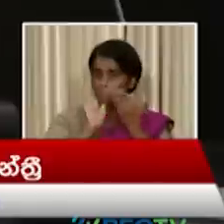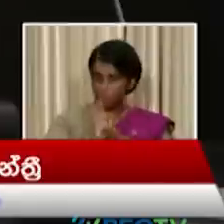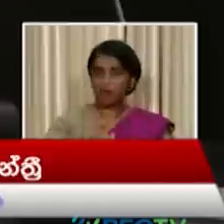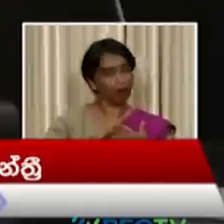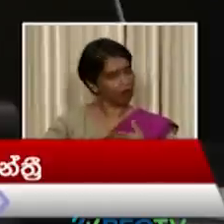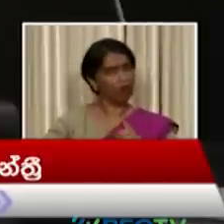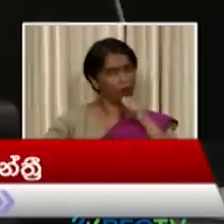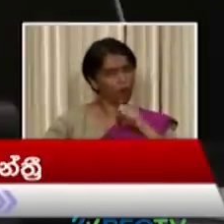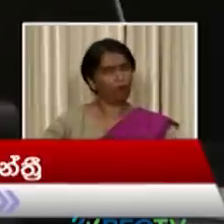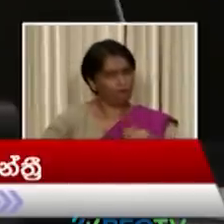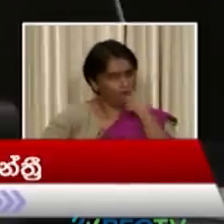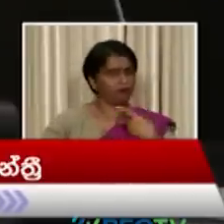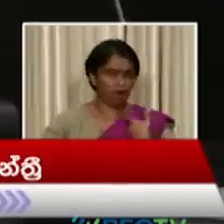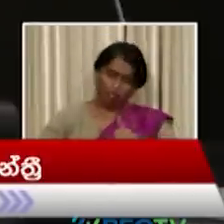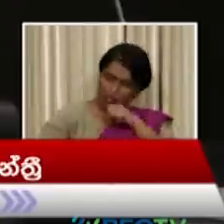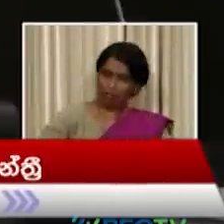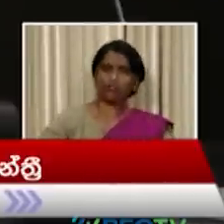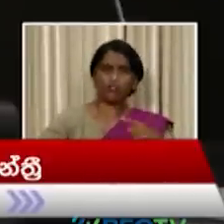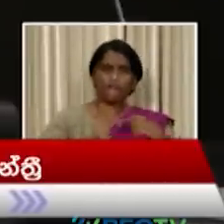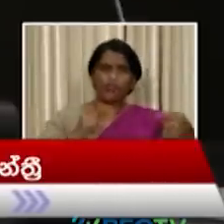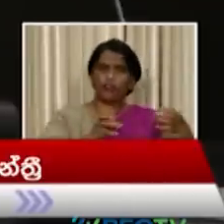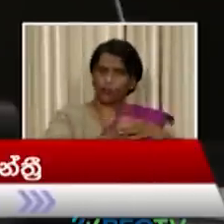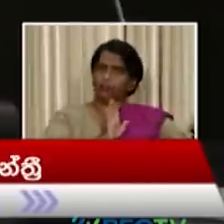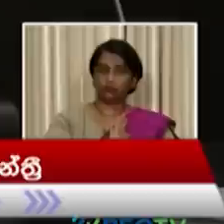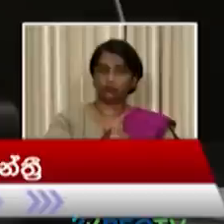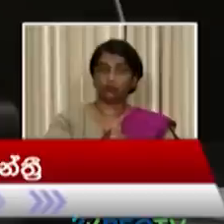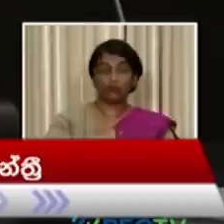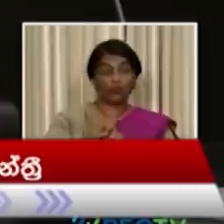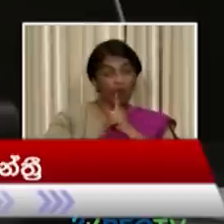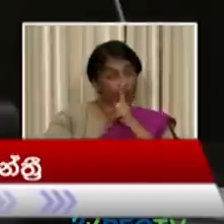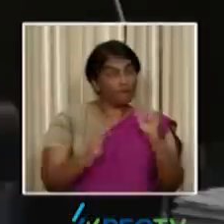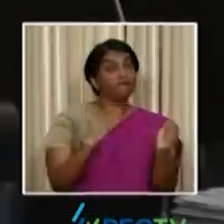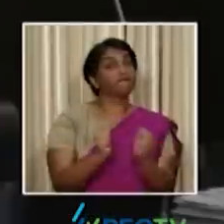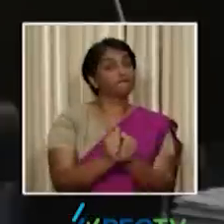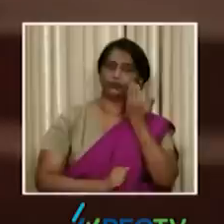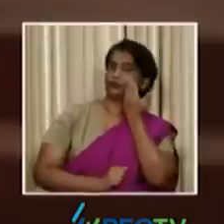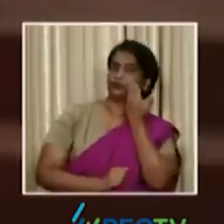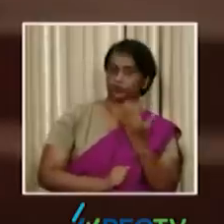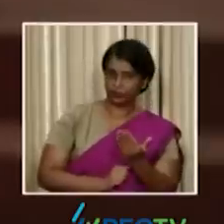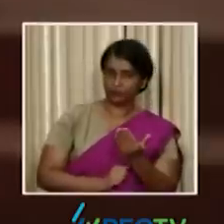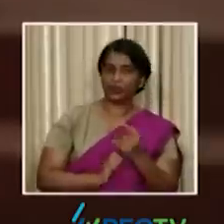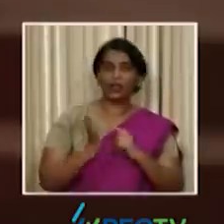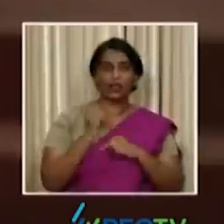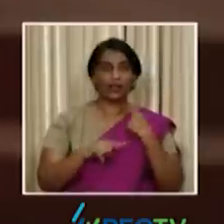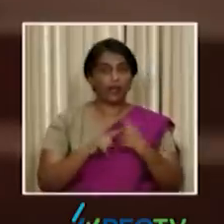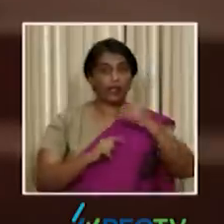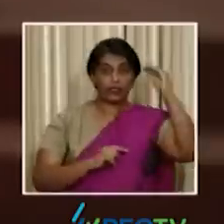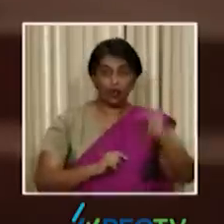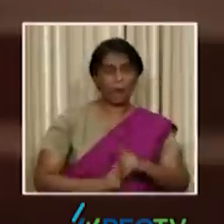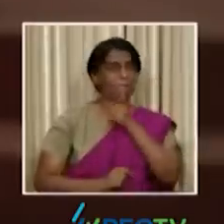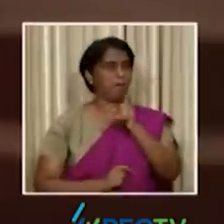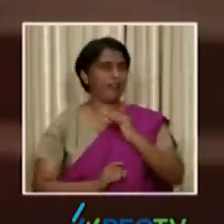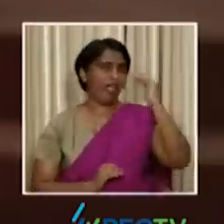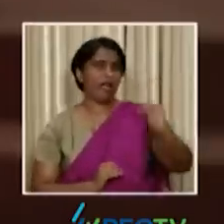හරිම අවංකයි විරුද්ධ පක්ෂ සම්බන්ධ කරගන්න. හරි එතුමා කතා කරන්නේ walk the talk. Now we can walk the talk if you wants. බදු අඩු කරාම බයිනෝ අඩු කරා කියලා